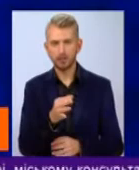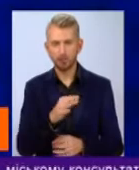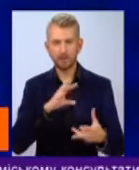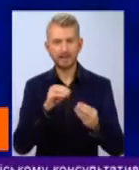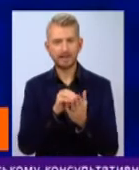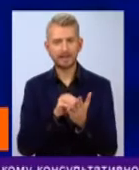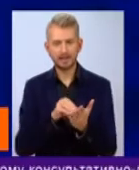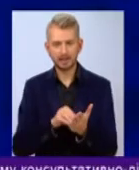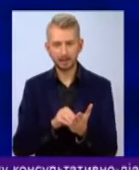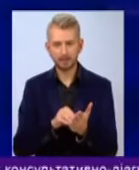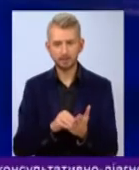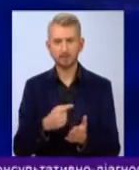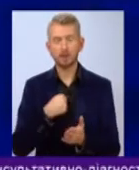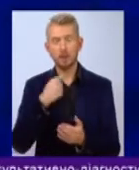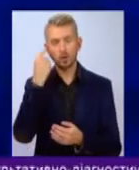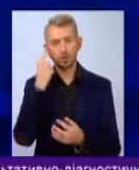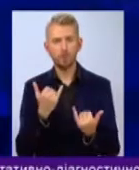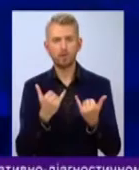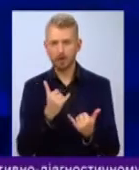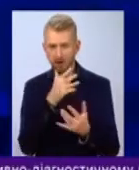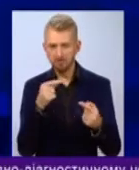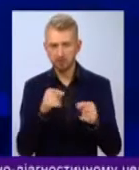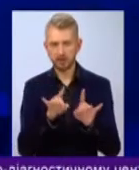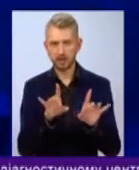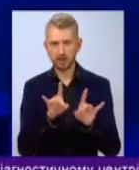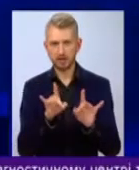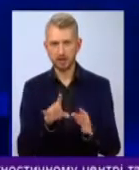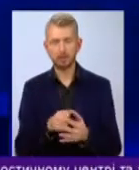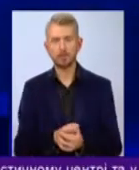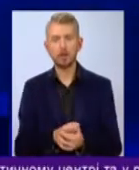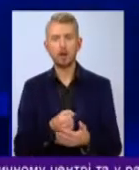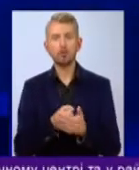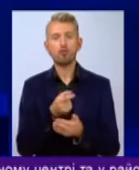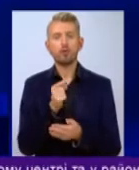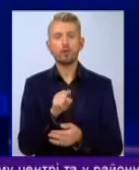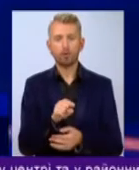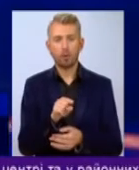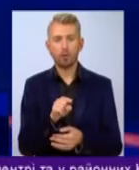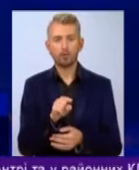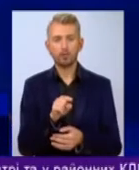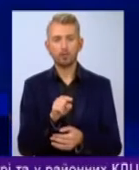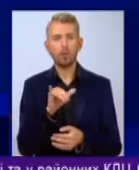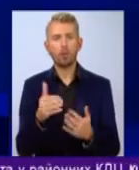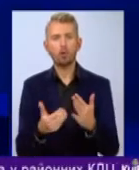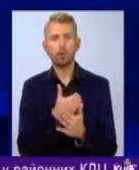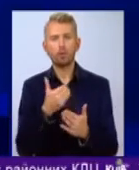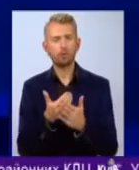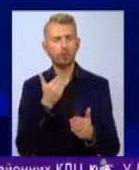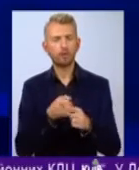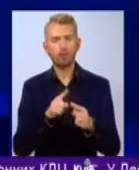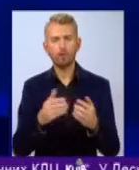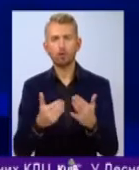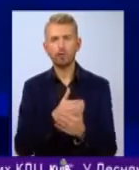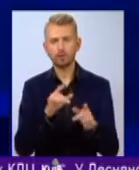статистики. Я гадаю, зараз саме час її навести. От до цього якраз у новинах озвучили